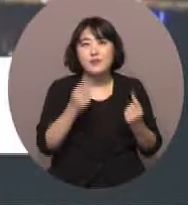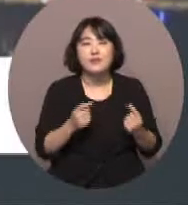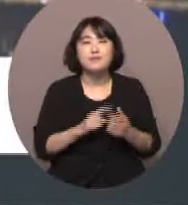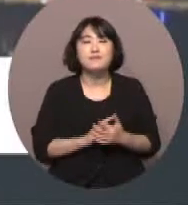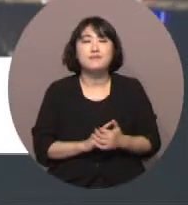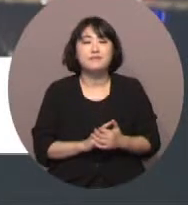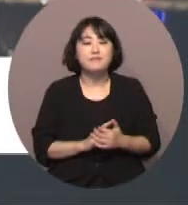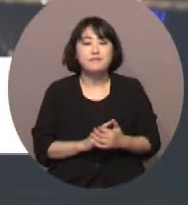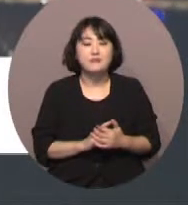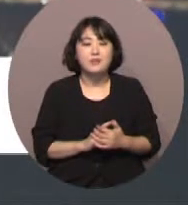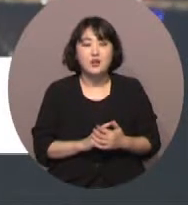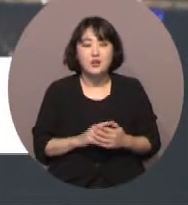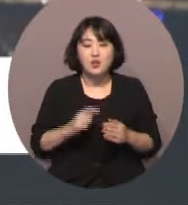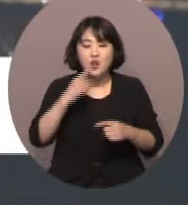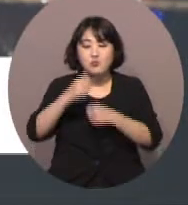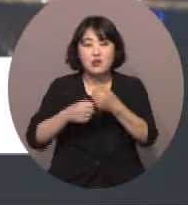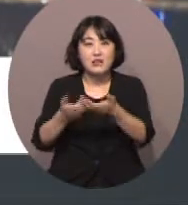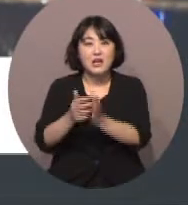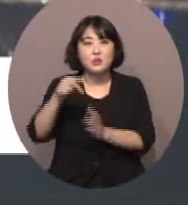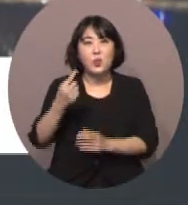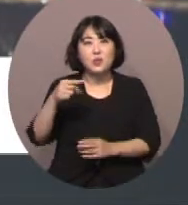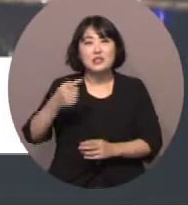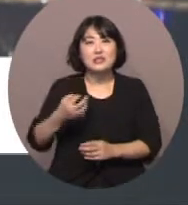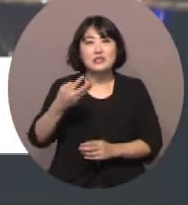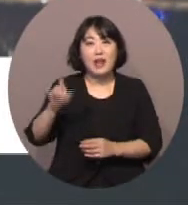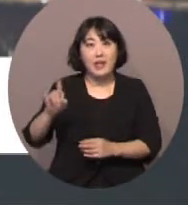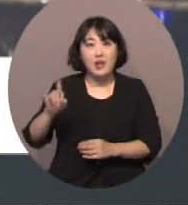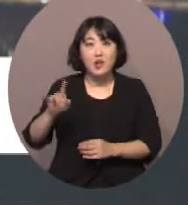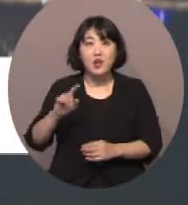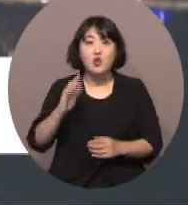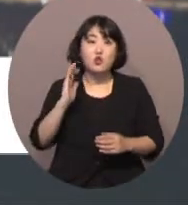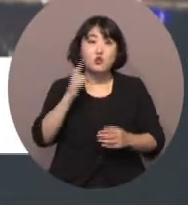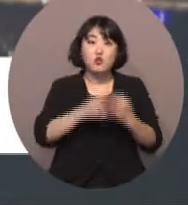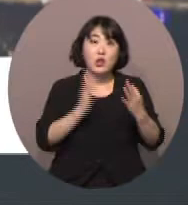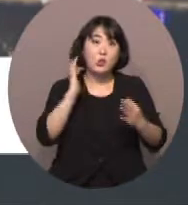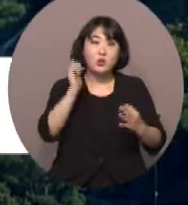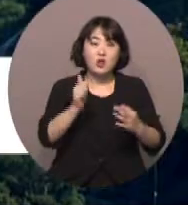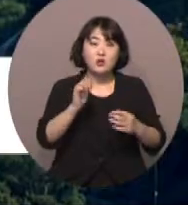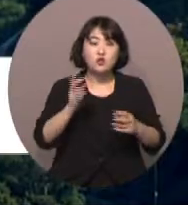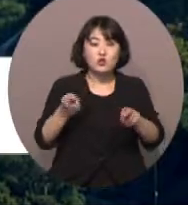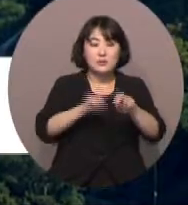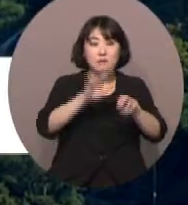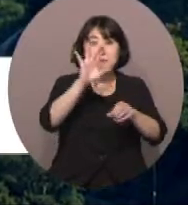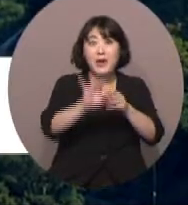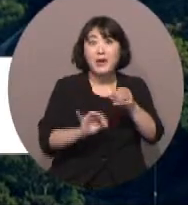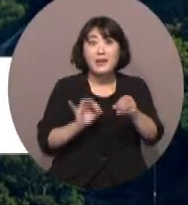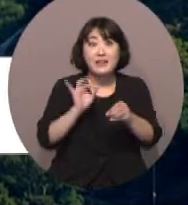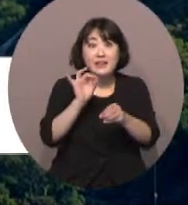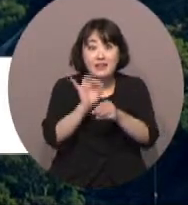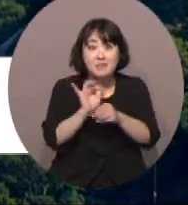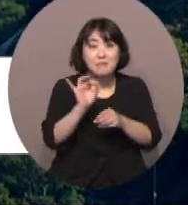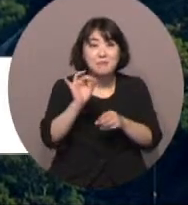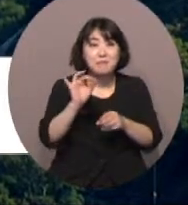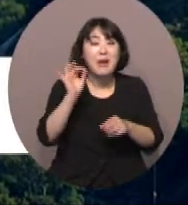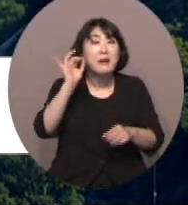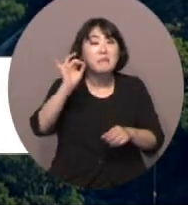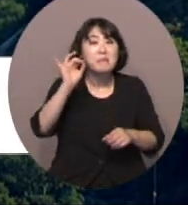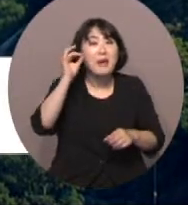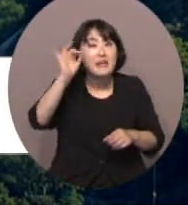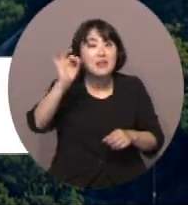더불어 민주당 조순 의원 이 성명을 내고 윤석열 대통령의 취임 100일 기자회견 발언과 달리